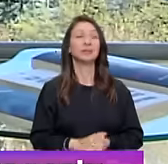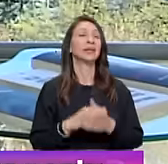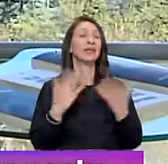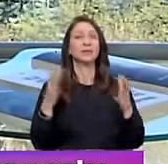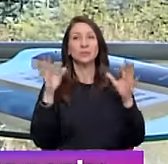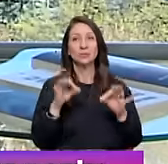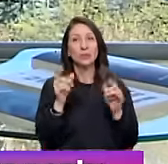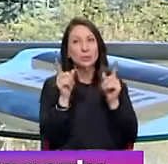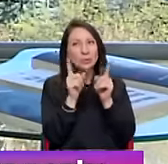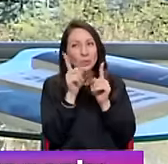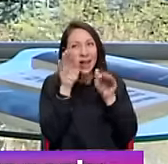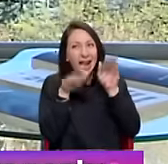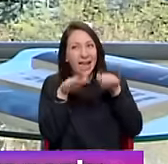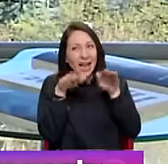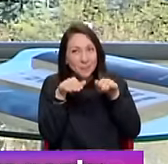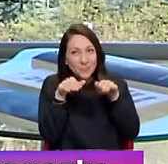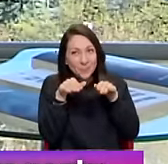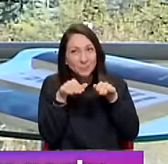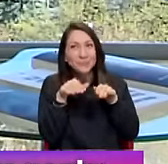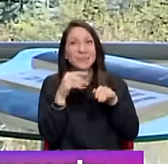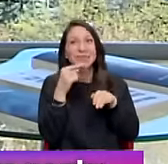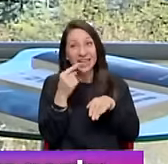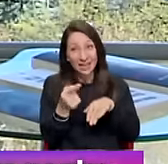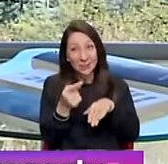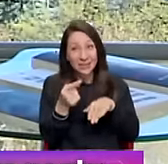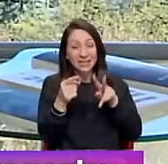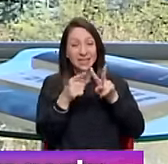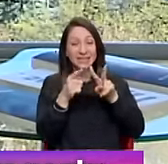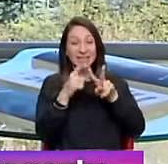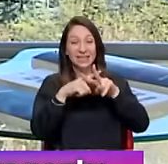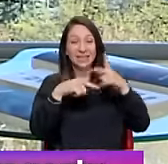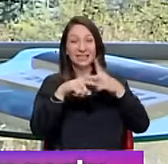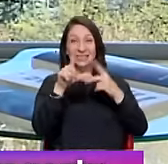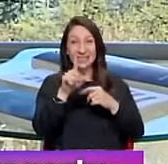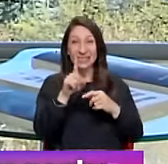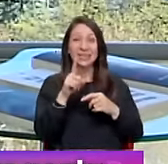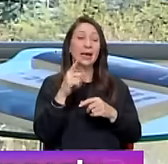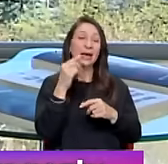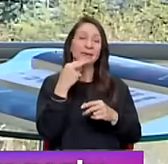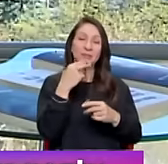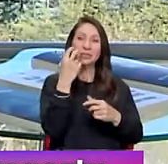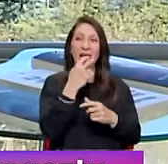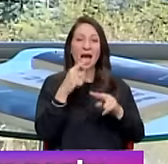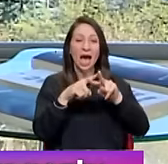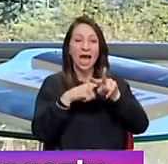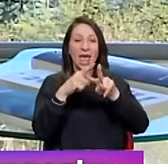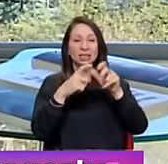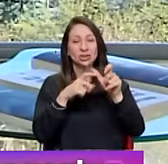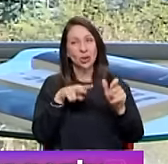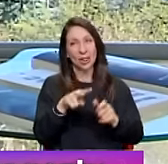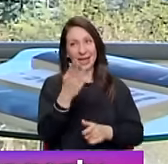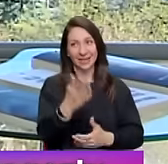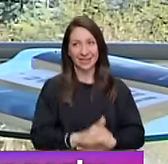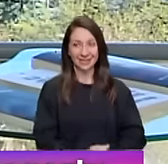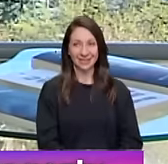Efendim şimdi küçücük bir soluklanalım ve diyelim ki Nazlı Öksüz'ün yorumuyla Ayaş Yolları.